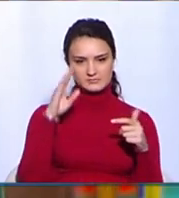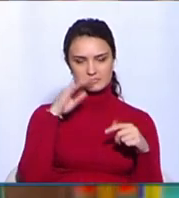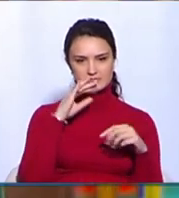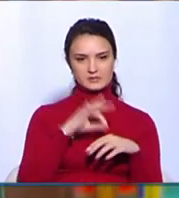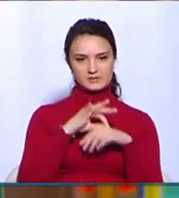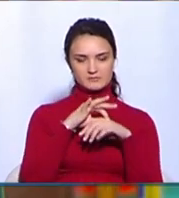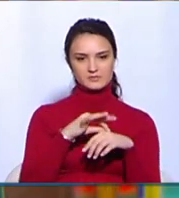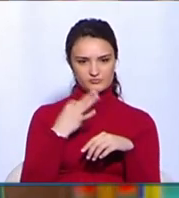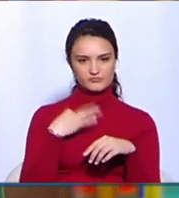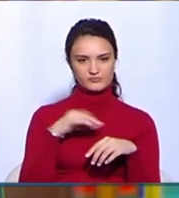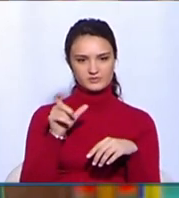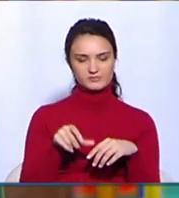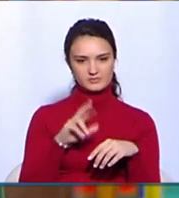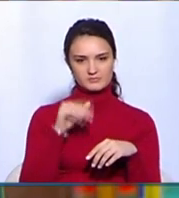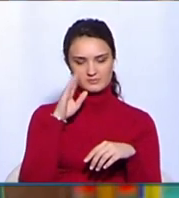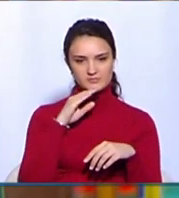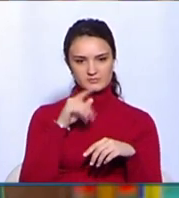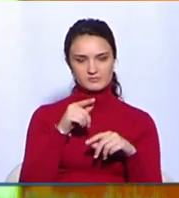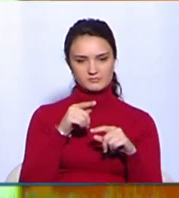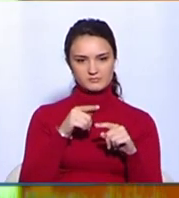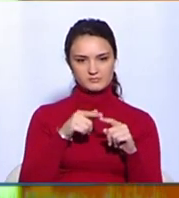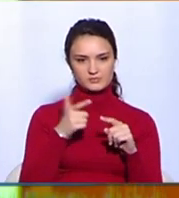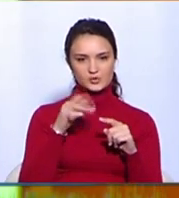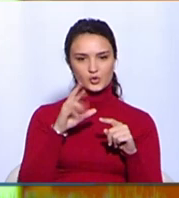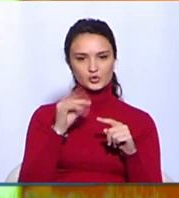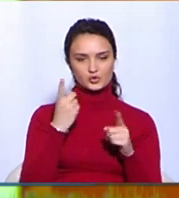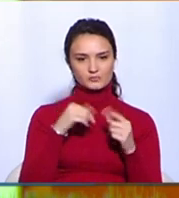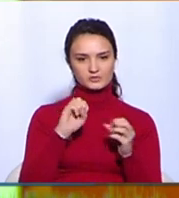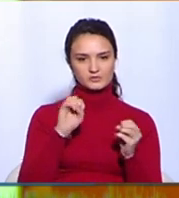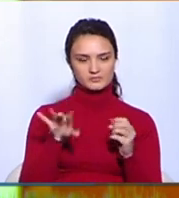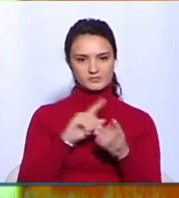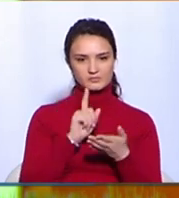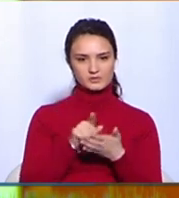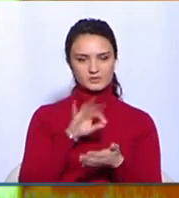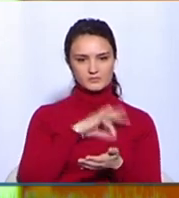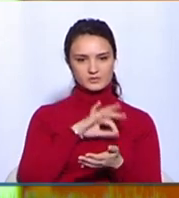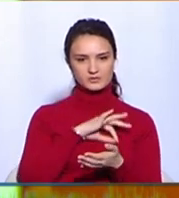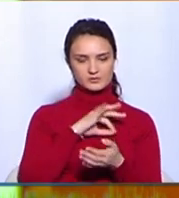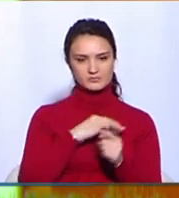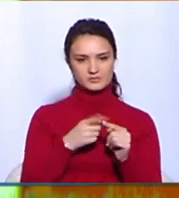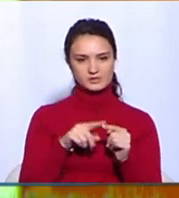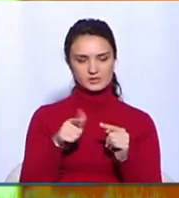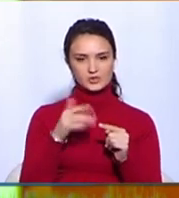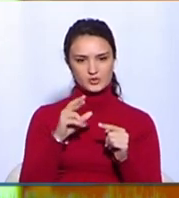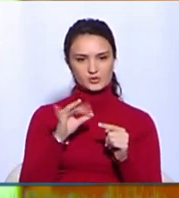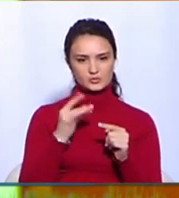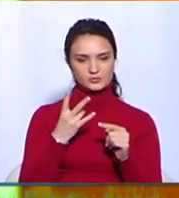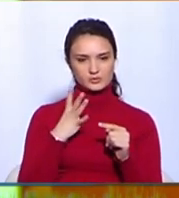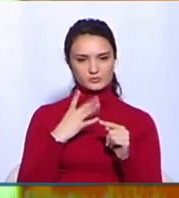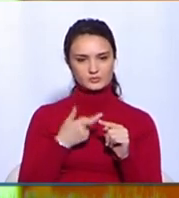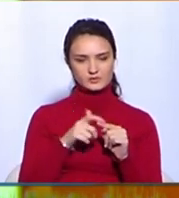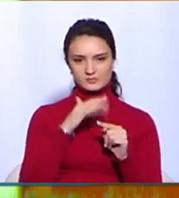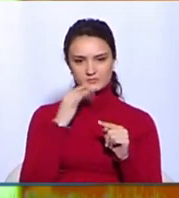აიყვანა უმადურმა შვილმა და მამამ გოდორი დაუბრუნა უკან, აუცილებლად გამოგადგებაო. ხშირად ეს გოდორი უნდა იყოს